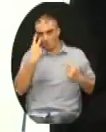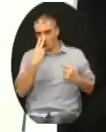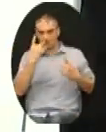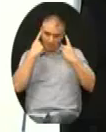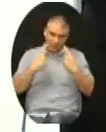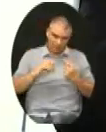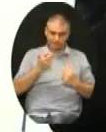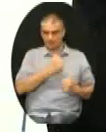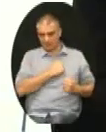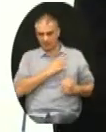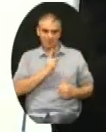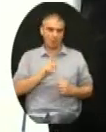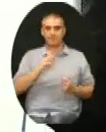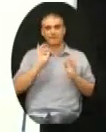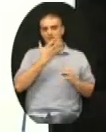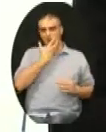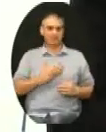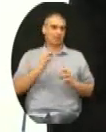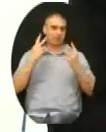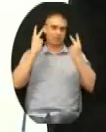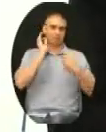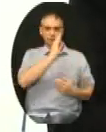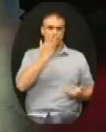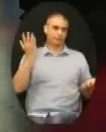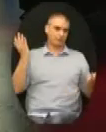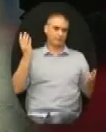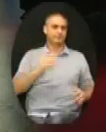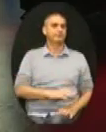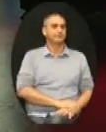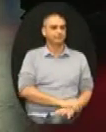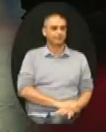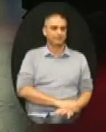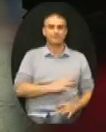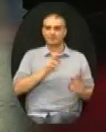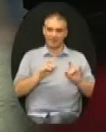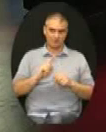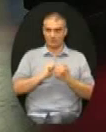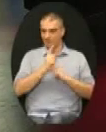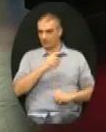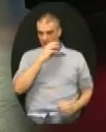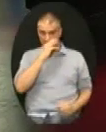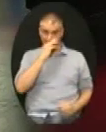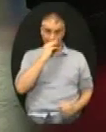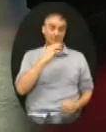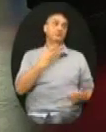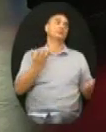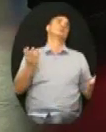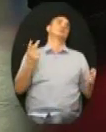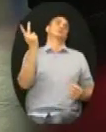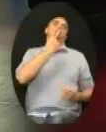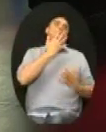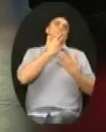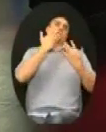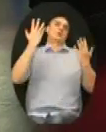מי דתי, מי באמת הזקן מאוד חשוב לו. יודעים גם מי רפורמי ומי לא רפורמי ומי... זה בוודאי,